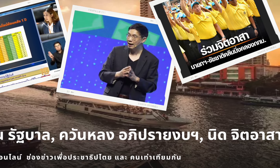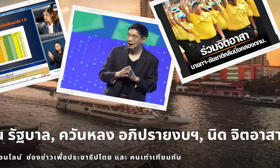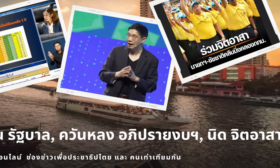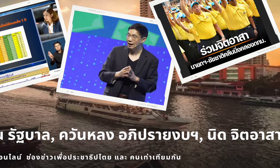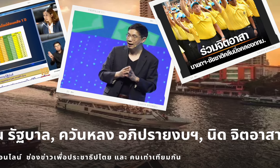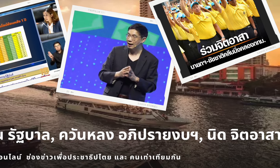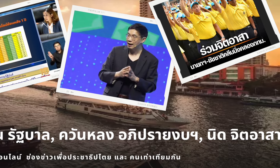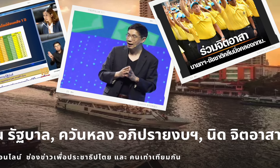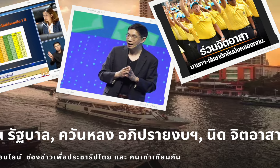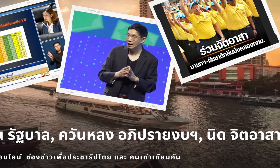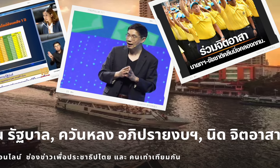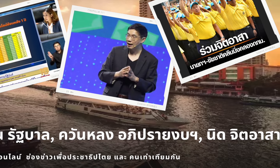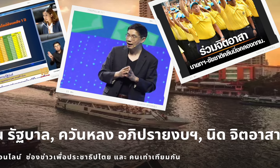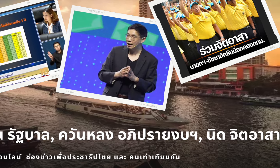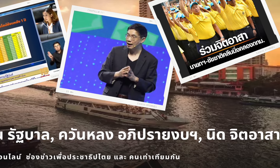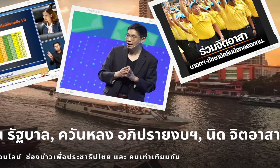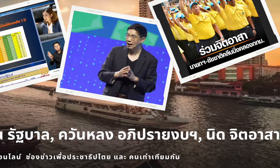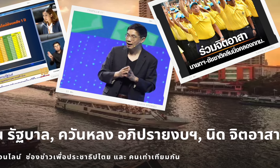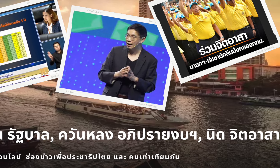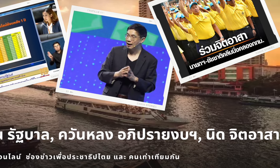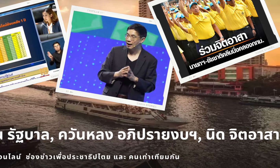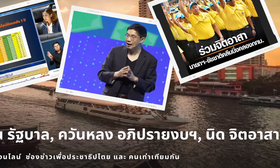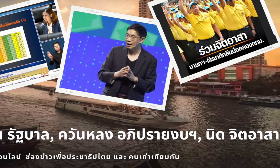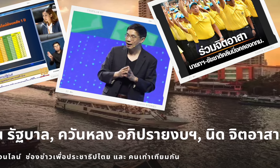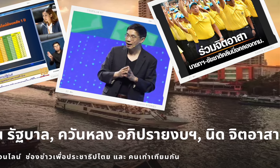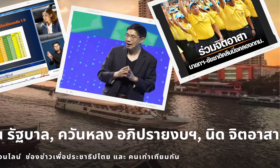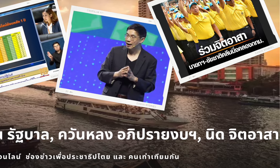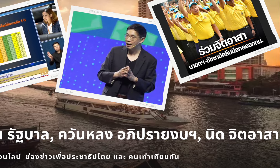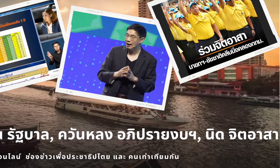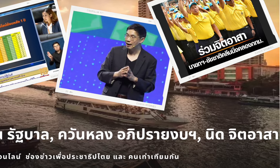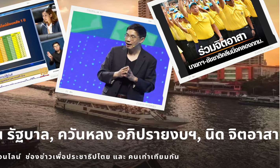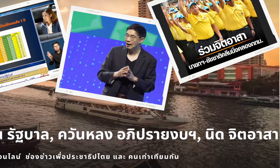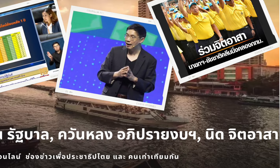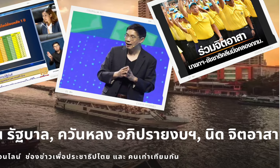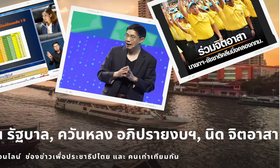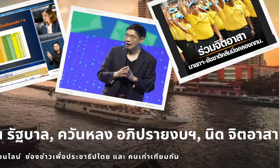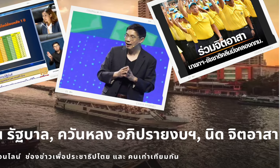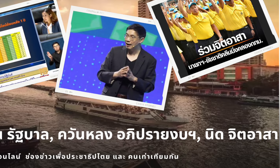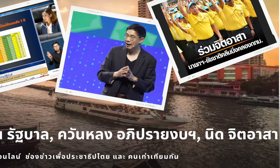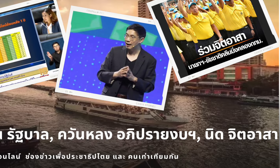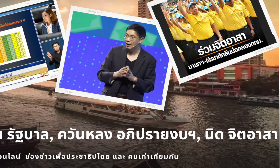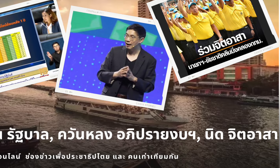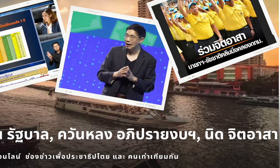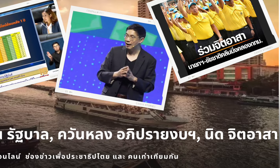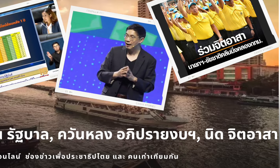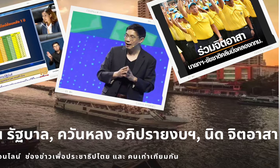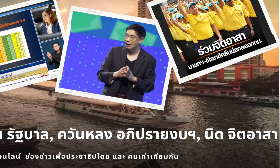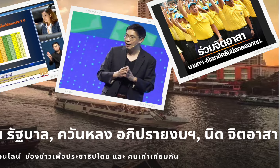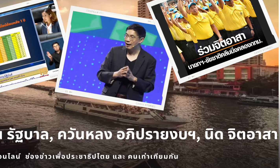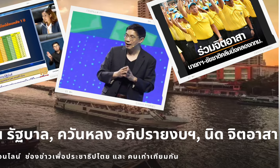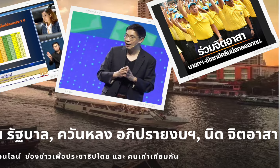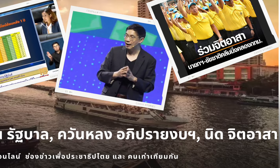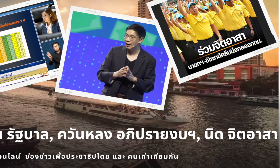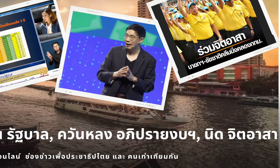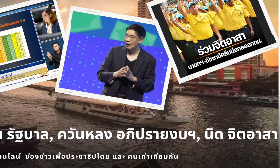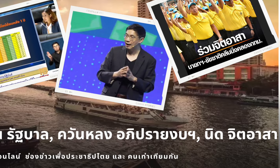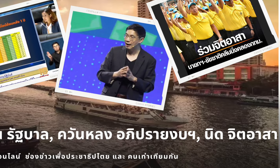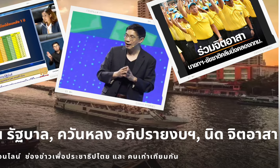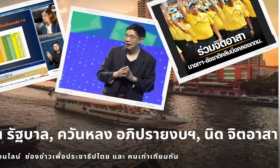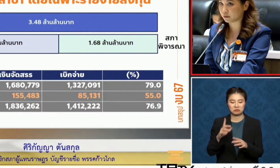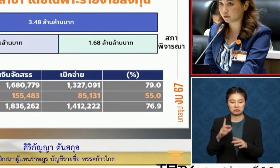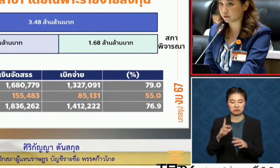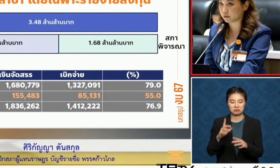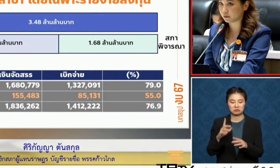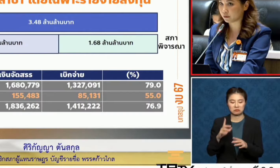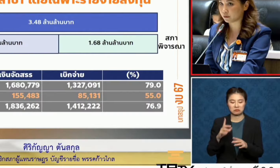ณคนที่2สสินันธรรมนิตินันสสกรุงเ